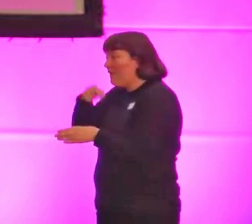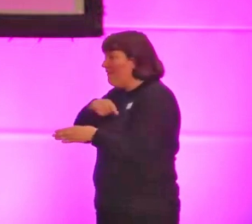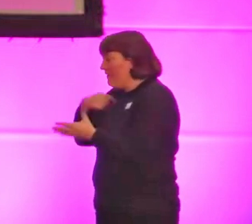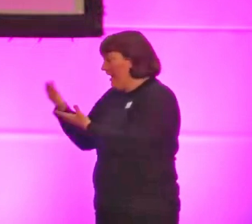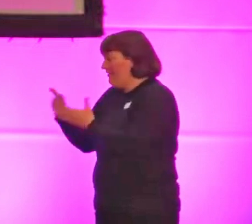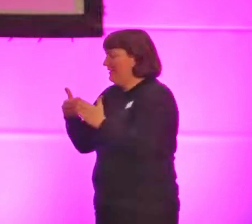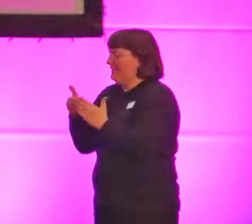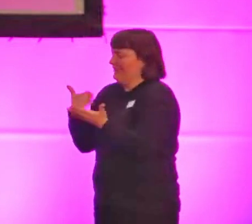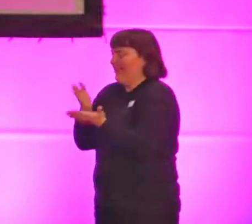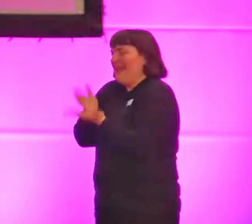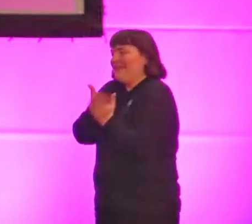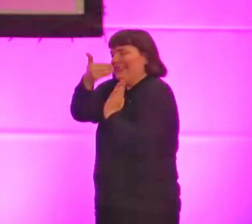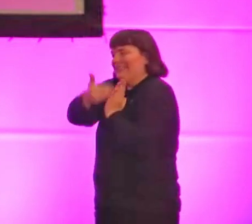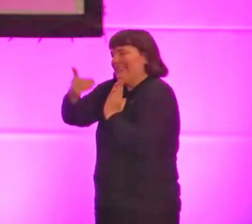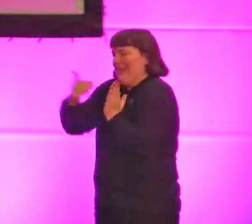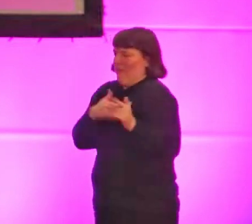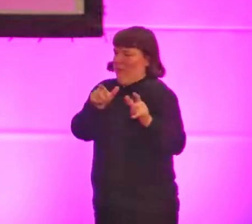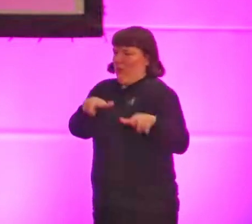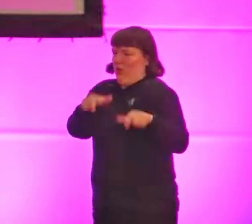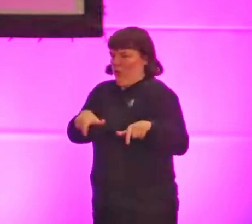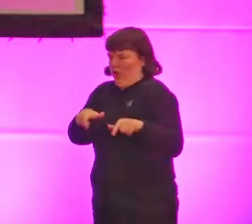rätt sidor i protokoll.